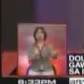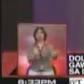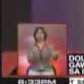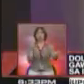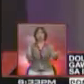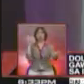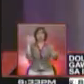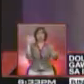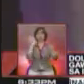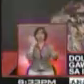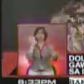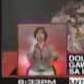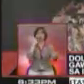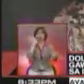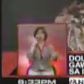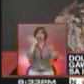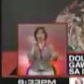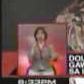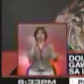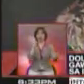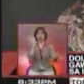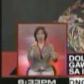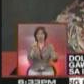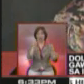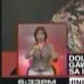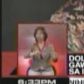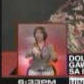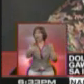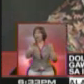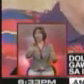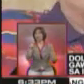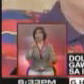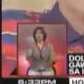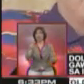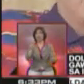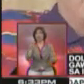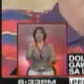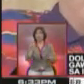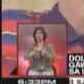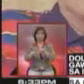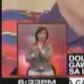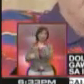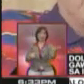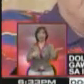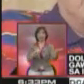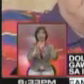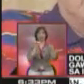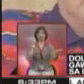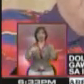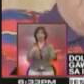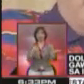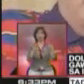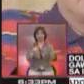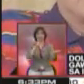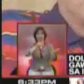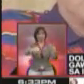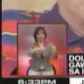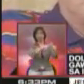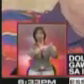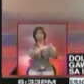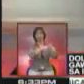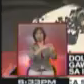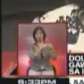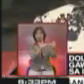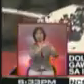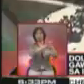Siyempre, humirit ang mga Bilmanyan na dapat si Ate Virin. Ngayon, may nagsasabi na bang si Comedy King Dolphy ang dapat mauna sa prestihiyosong